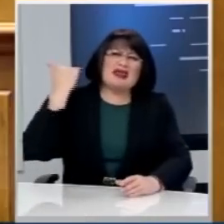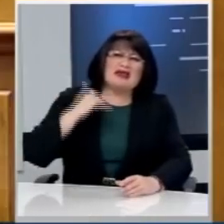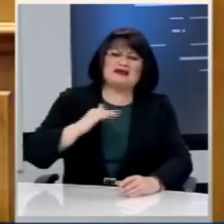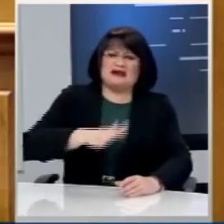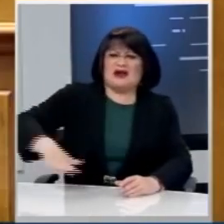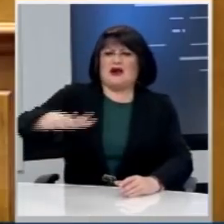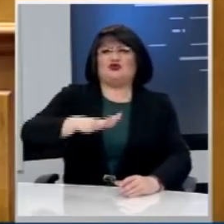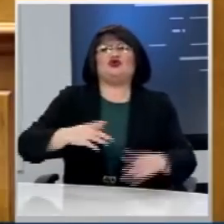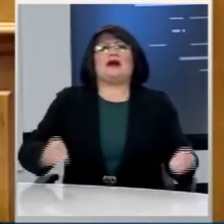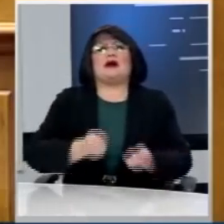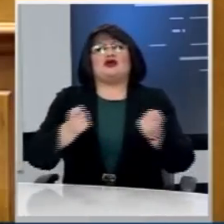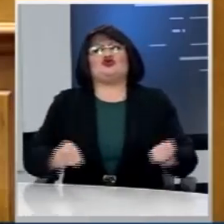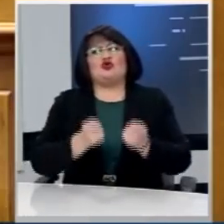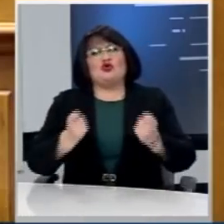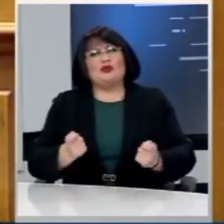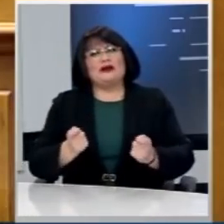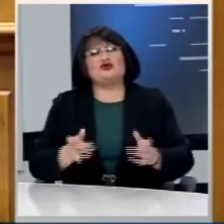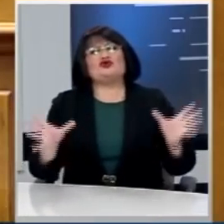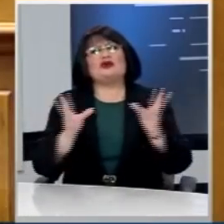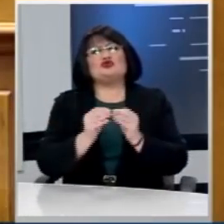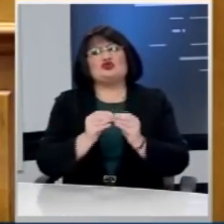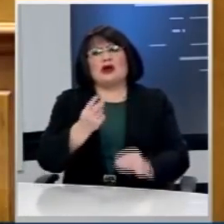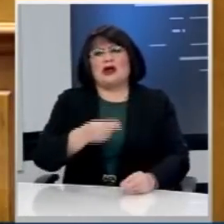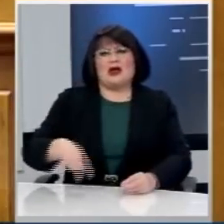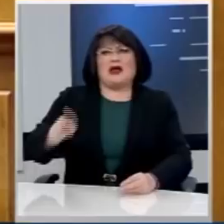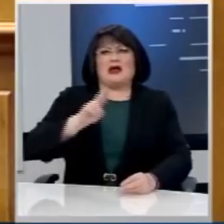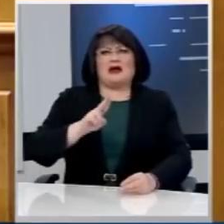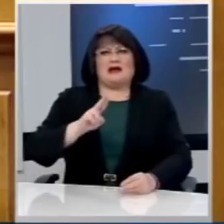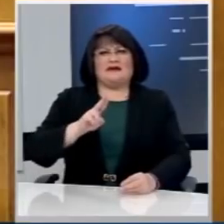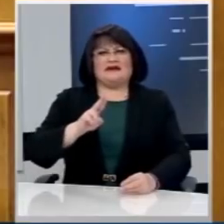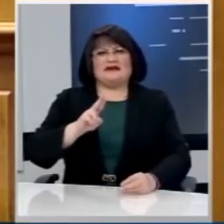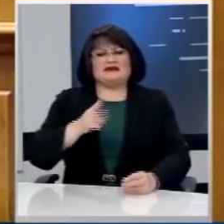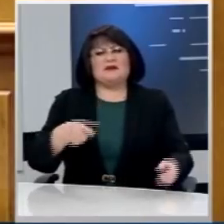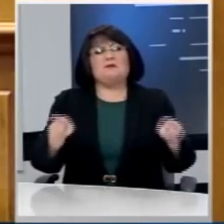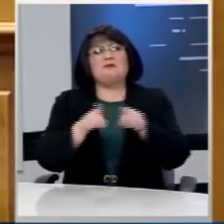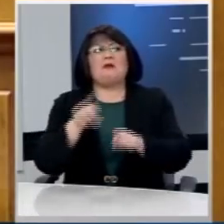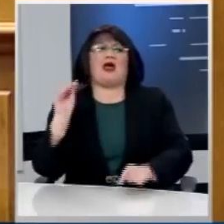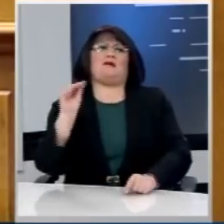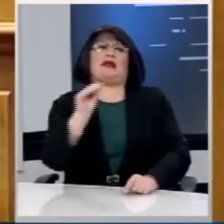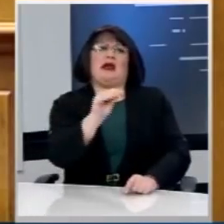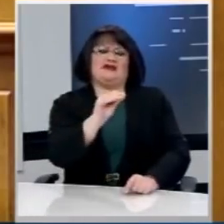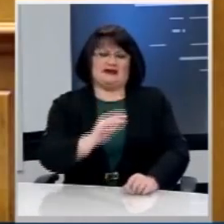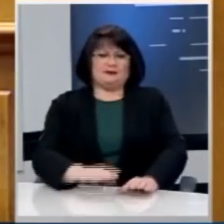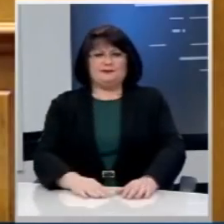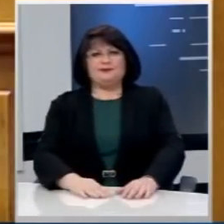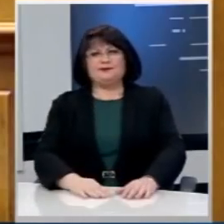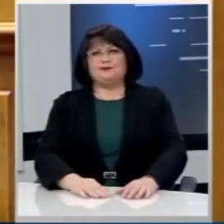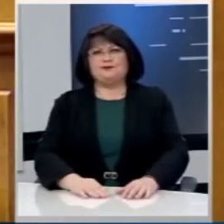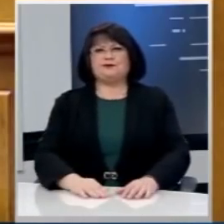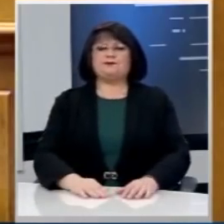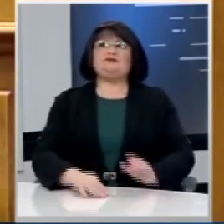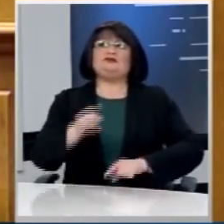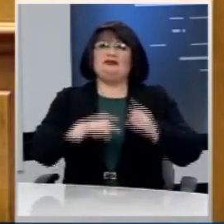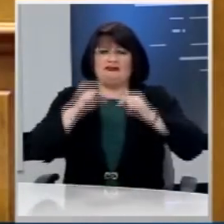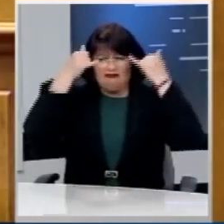τους εργαζόμενους και συνολική αύξηση του βαθμού εκμετάλλευσης. Επειδή βέβαια κάποιοι έχουν ακόμα